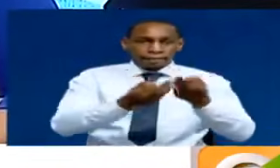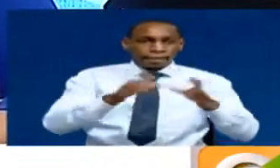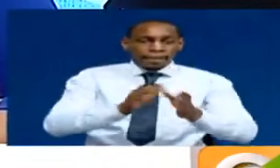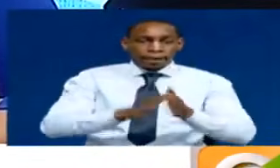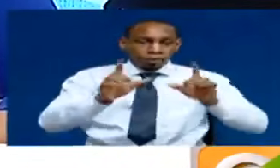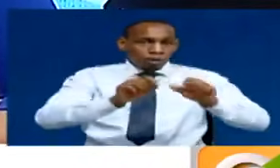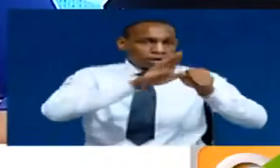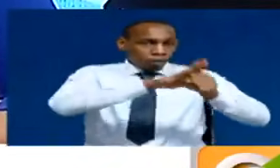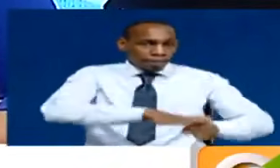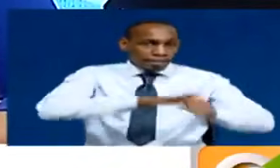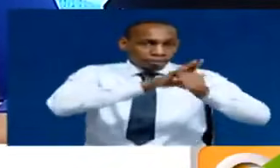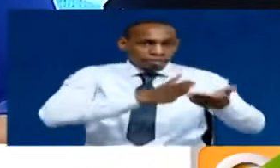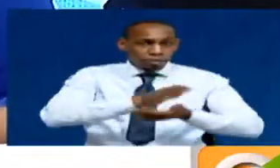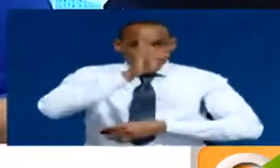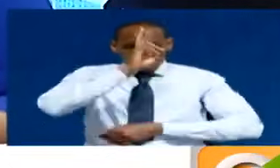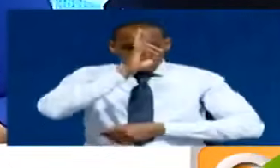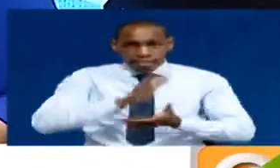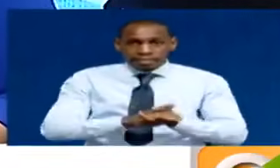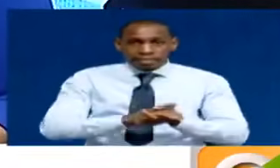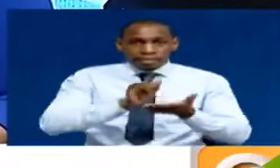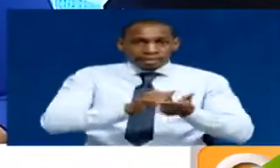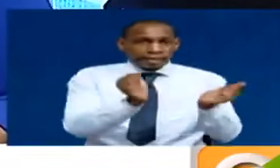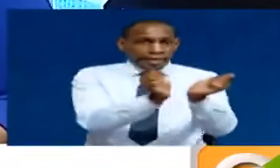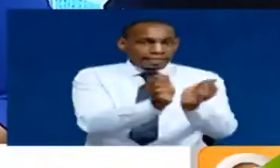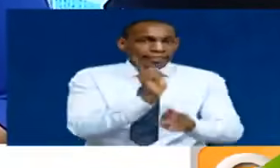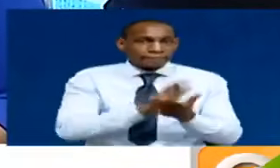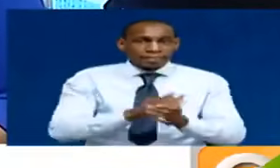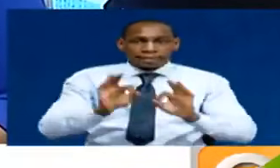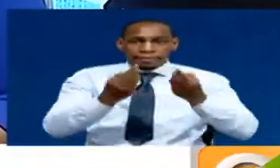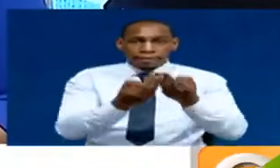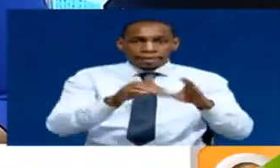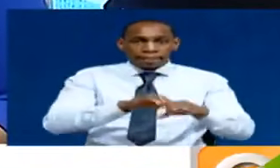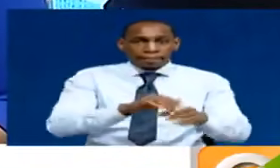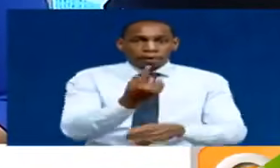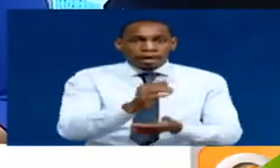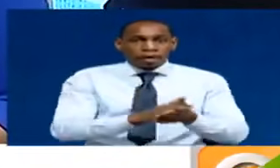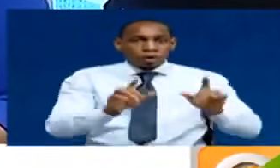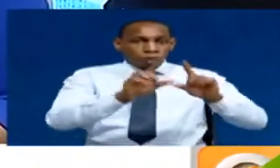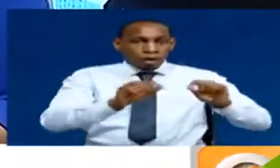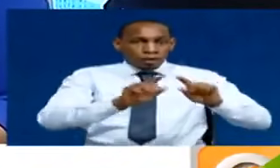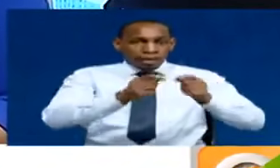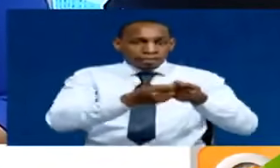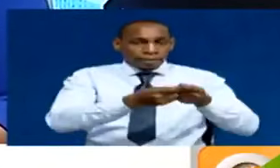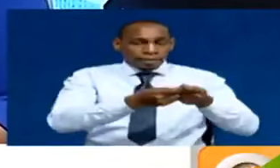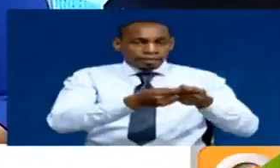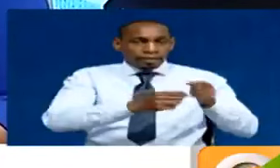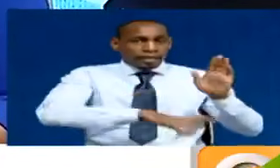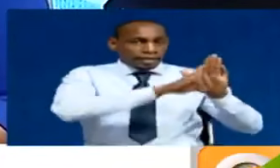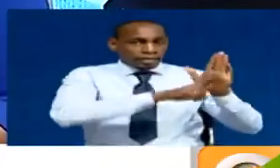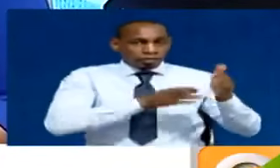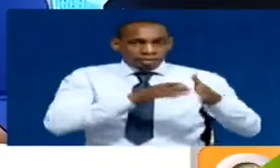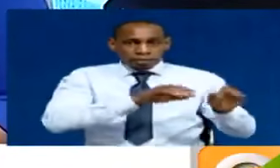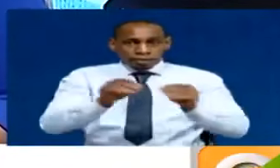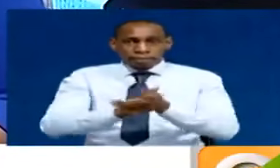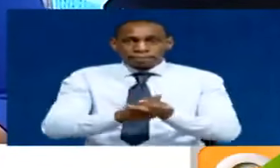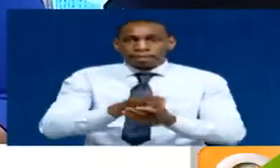kudaiwa kudhulumiwa na maafisa wa polisi waliokuwa wamemkamata mmoja wao kwa madai ya kukiuka sheria za kafyu. James Waweru na